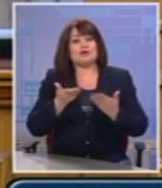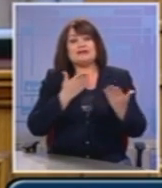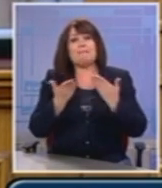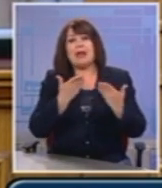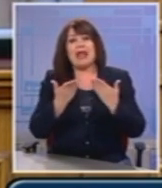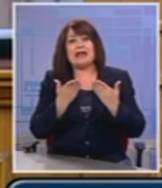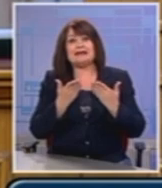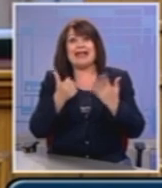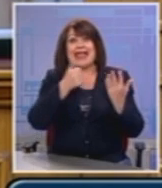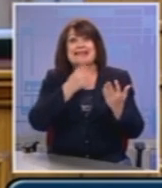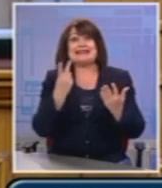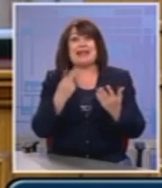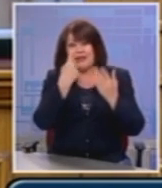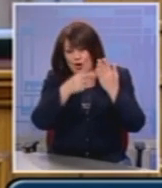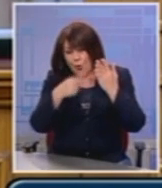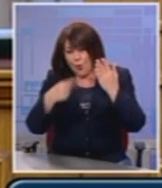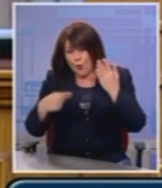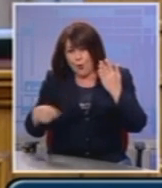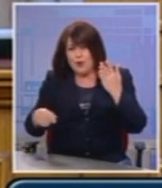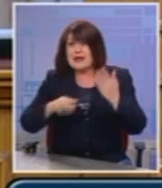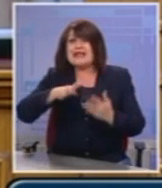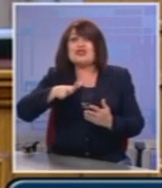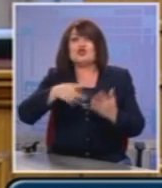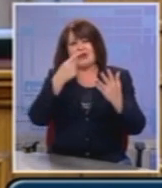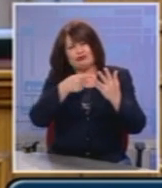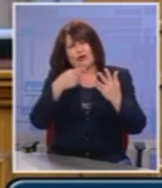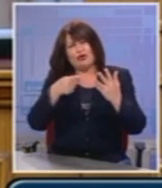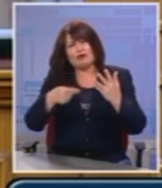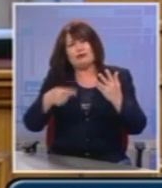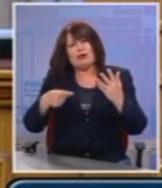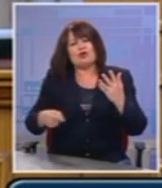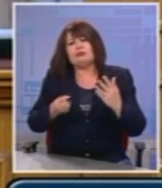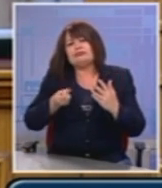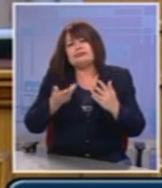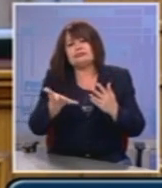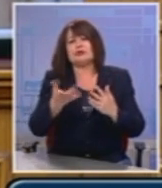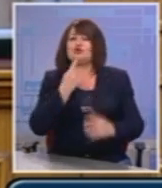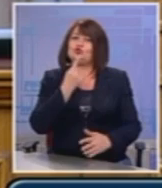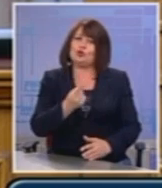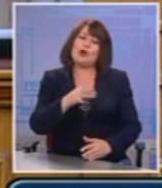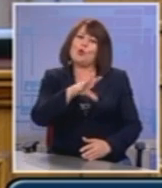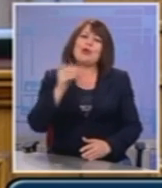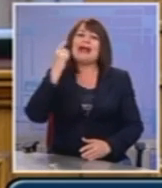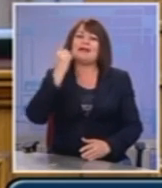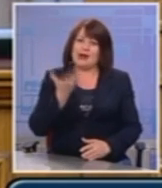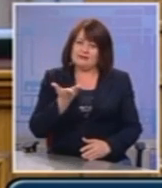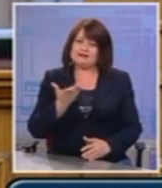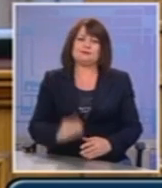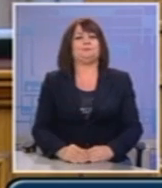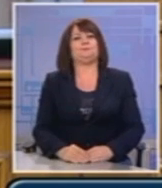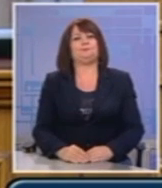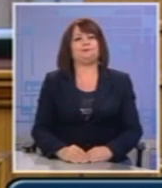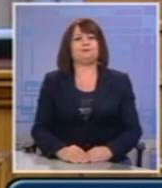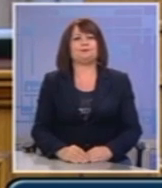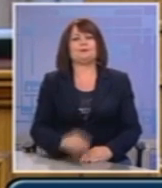είχαμε βγάλει 62 σενάρια 62 πιθανές εξελίξεις πολλά ήτανε αλλά σας το λέω για να γίνει κατανοητό και για να γίνει